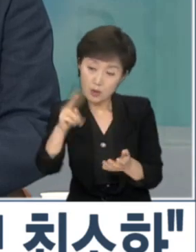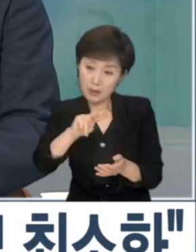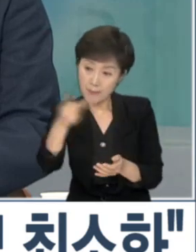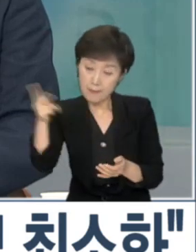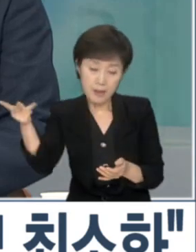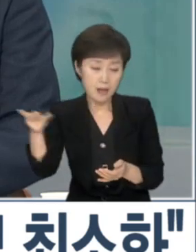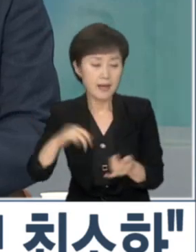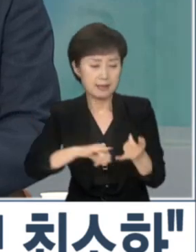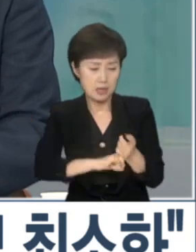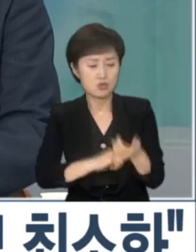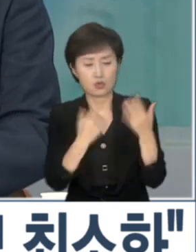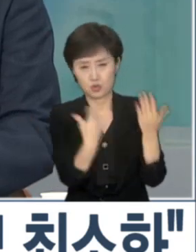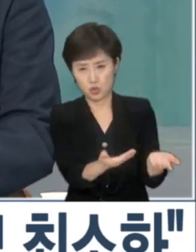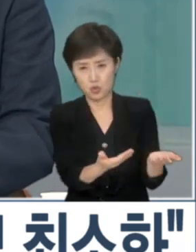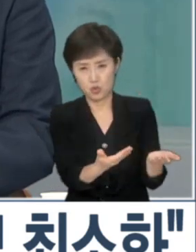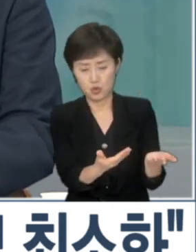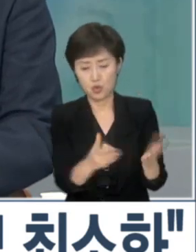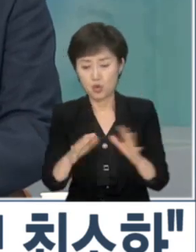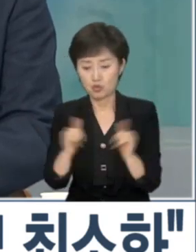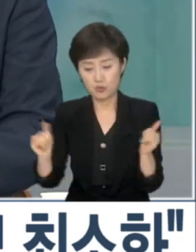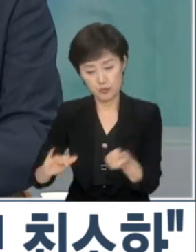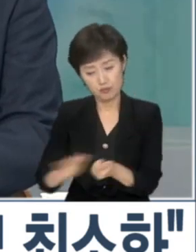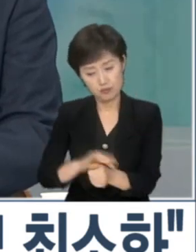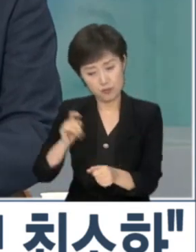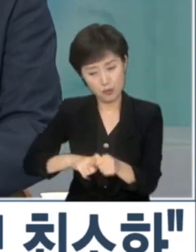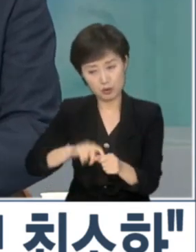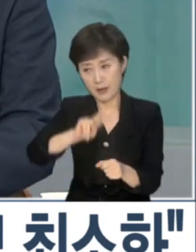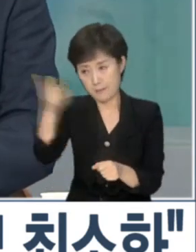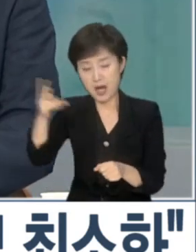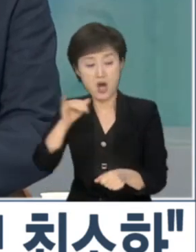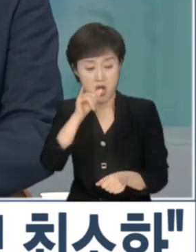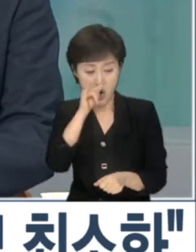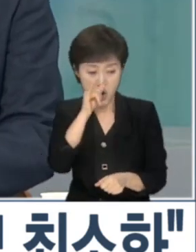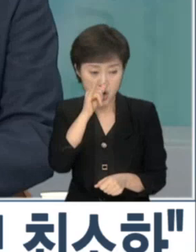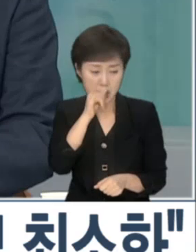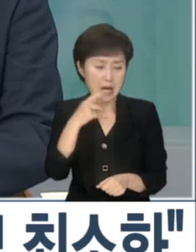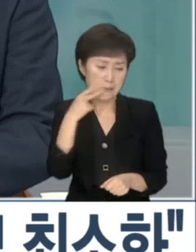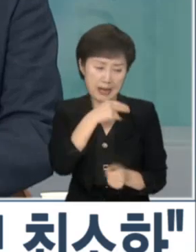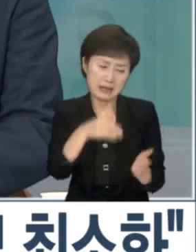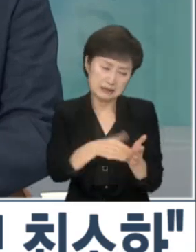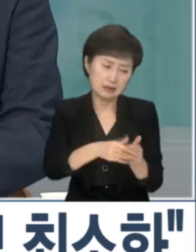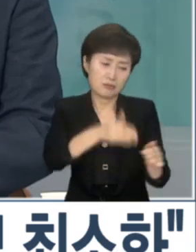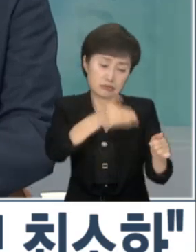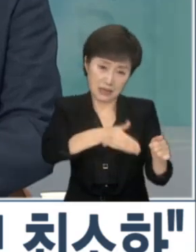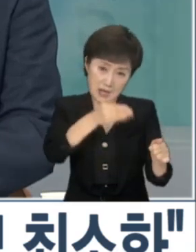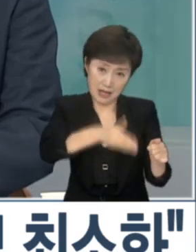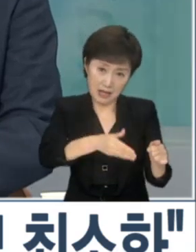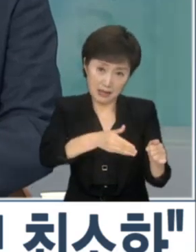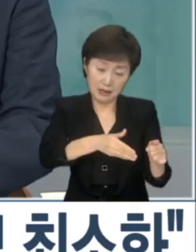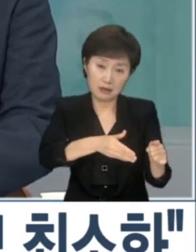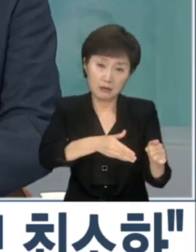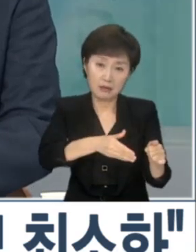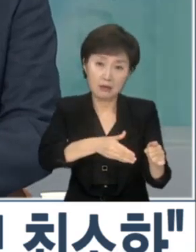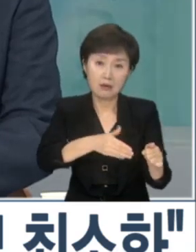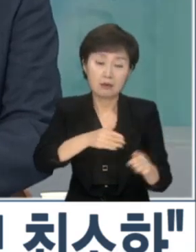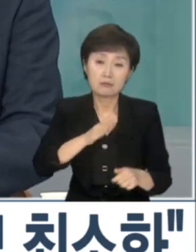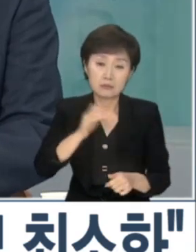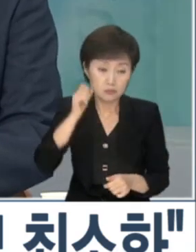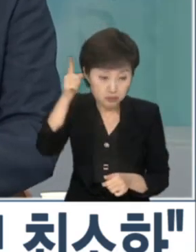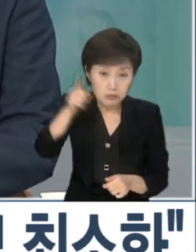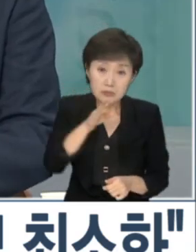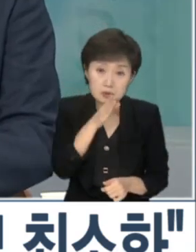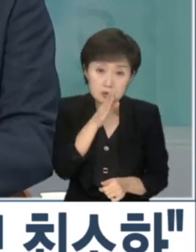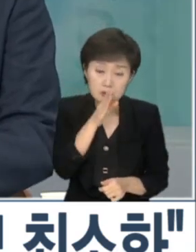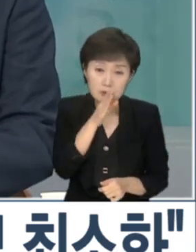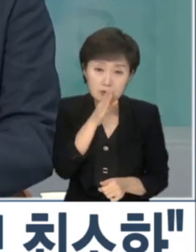인사로 국민의 눈높이에서 부담스럽지 않은 인사를 이렇게 개강할 거니까 푸십시오 하지만 우리가 개각한다 당신의